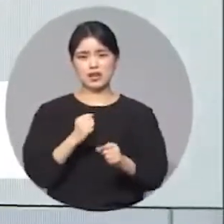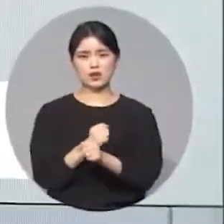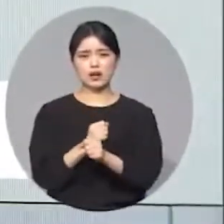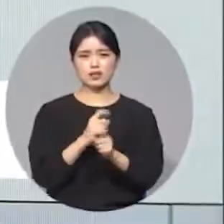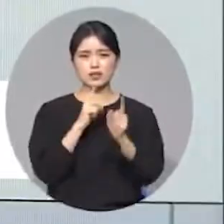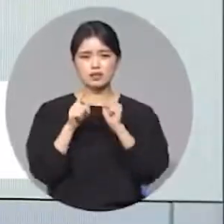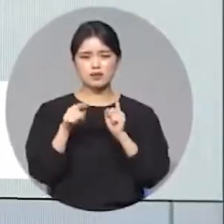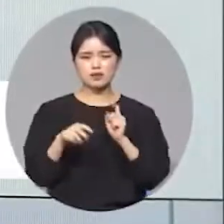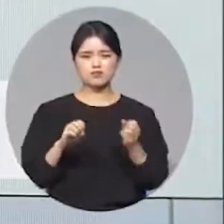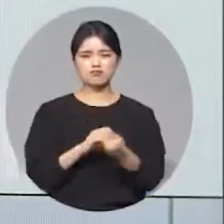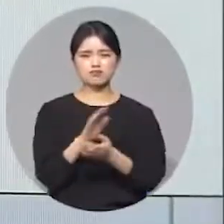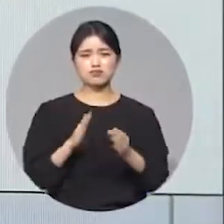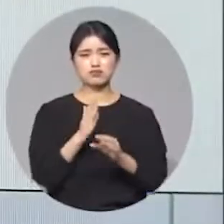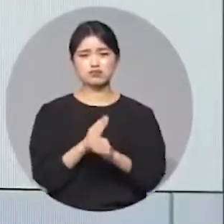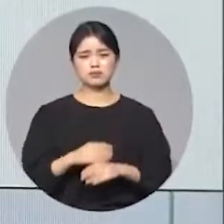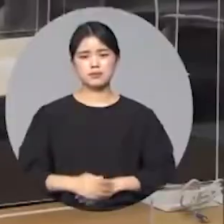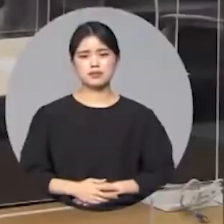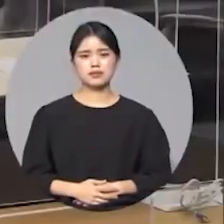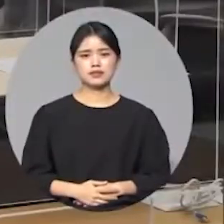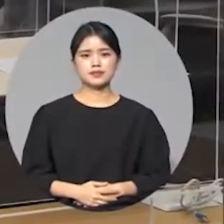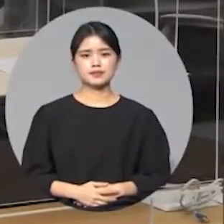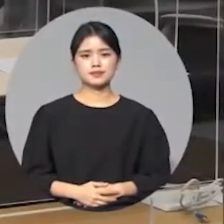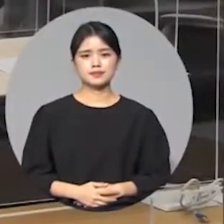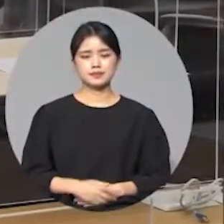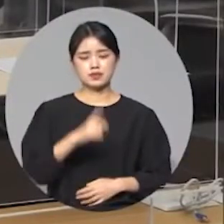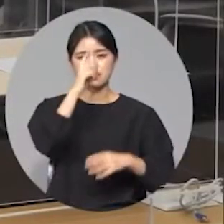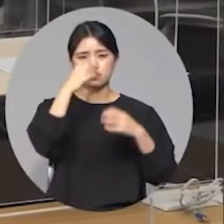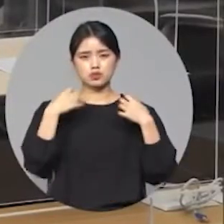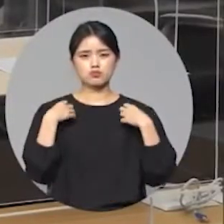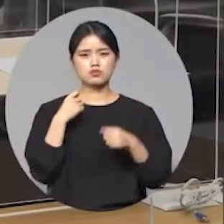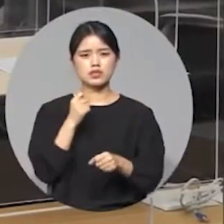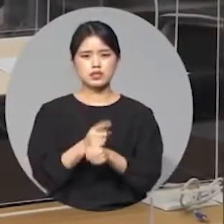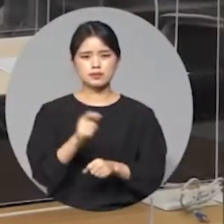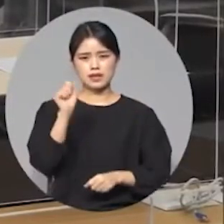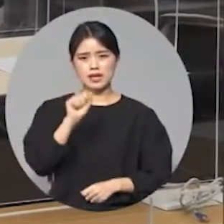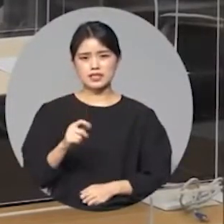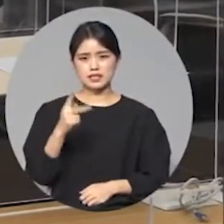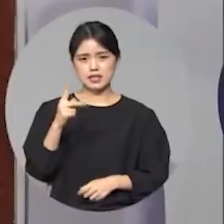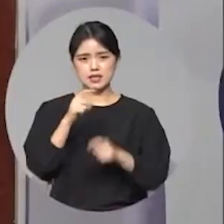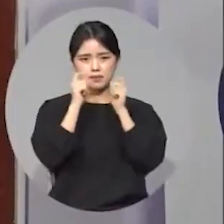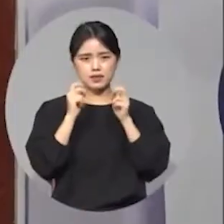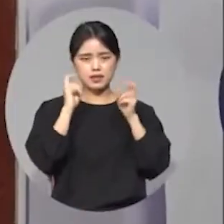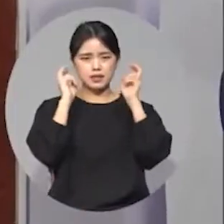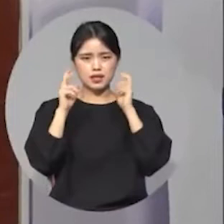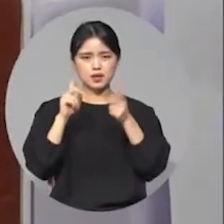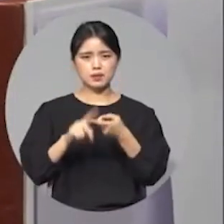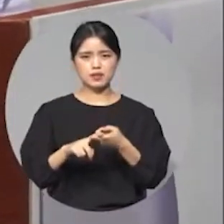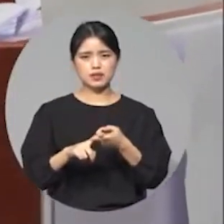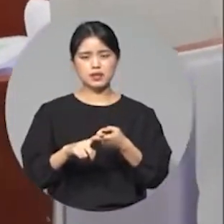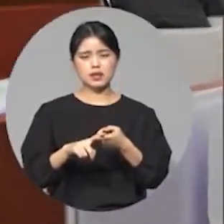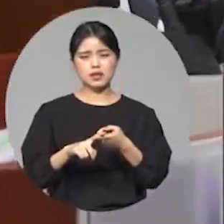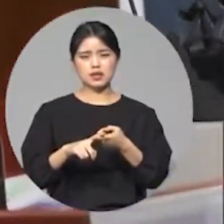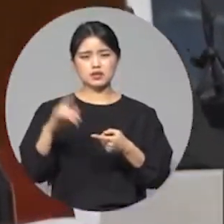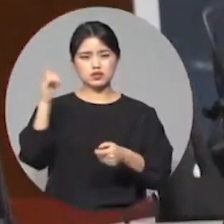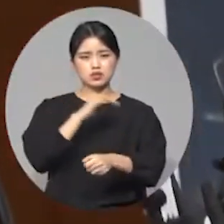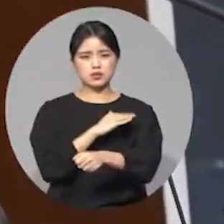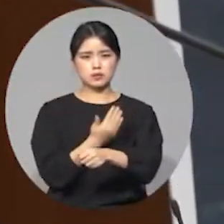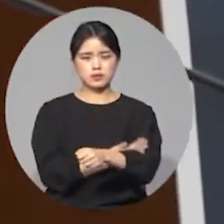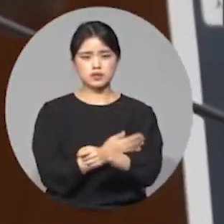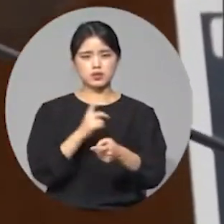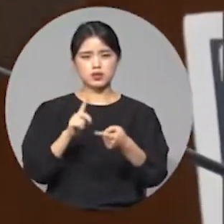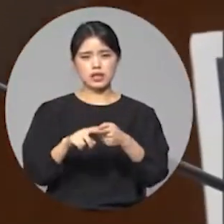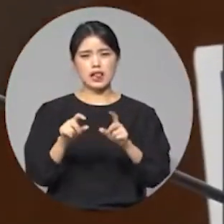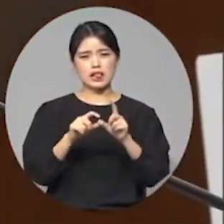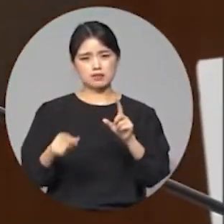계획은 논란만 키우고 있습니다. 정부는 이미 SK 등 민간 기업에 수상 태양광 발전권의 일부를